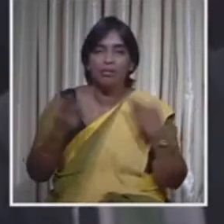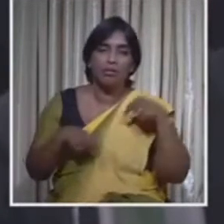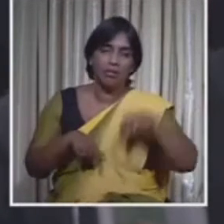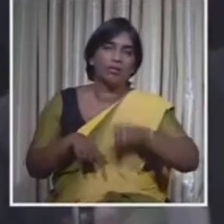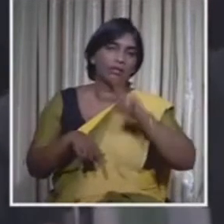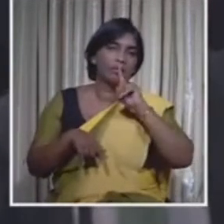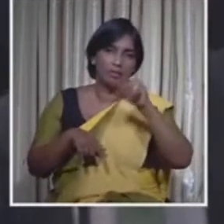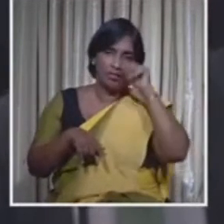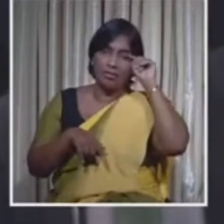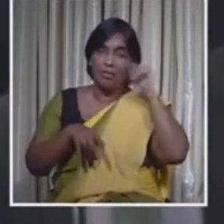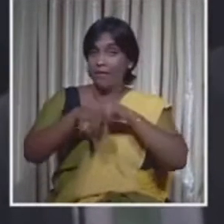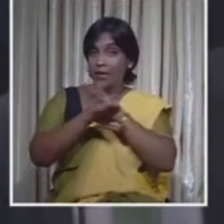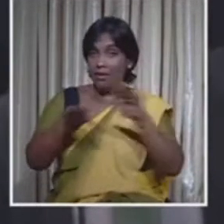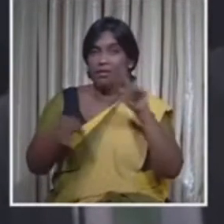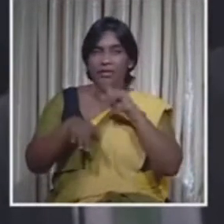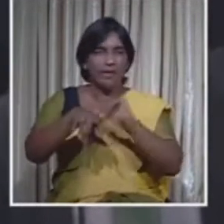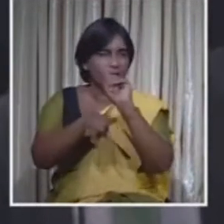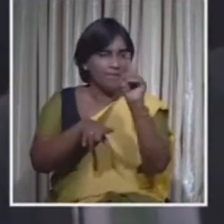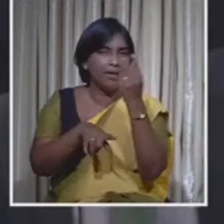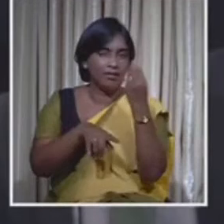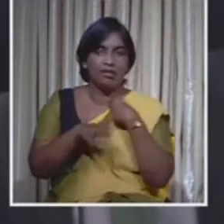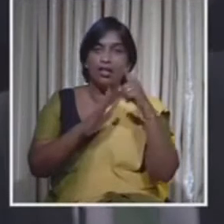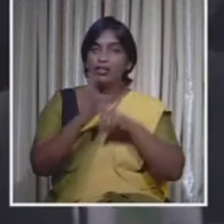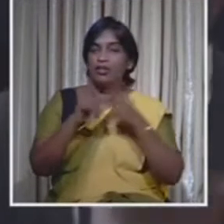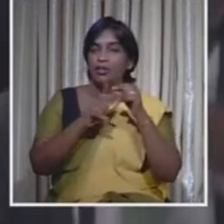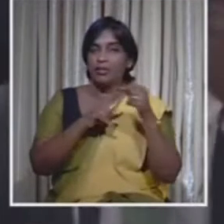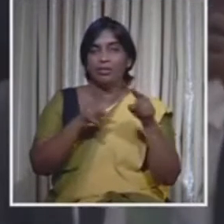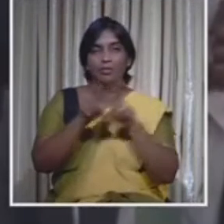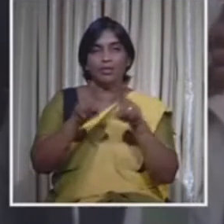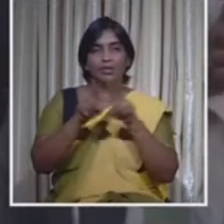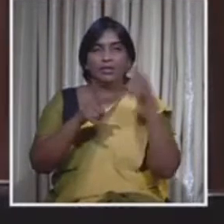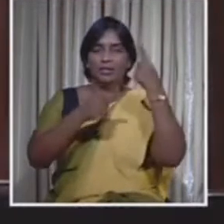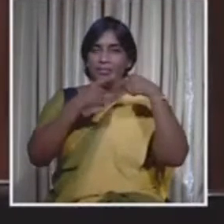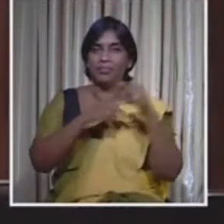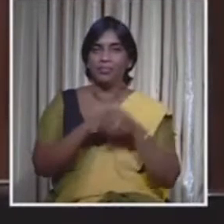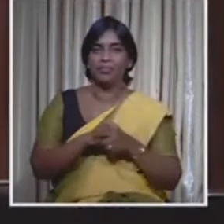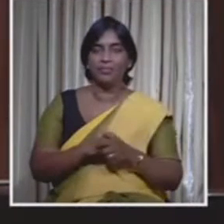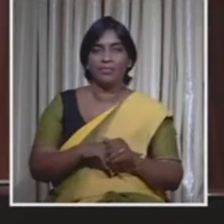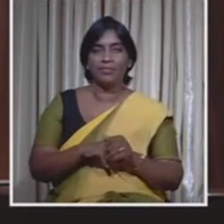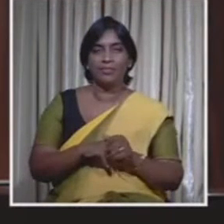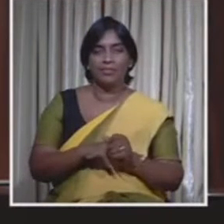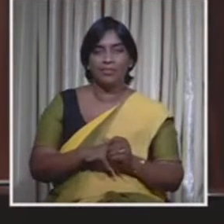වෙලාවේ ප්‍රශ්න කරනවා විනාඩියක් දෙන්න එතකොට ඊට අමතරව